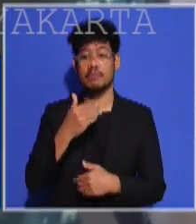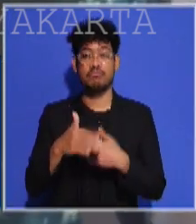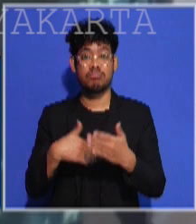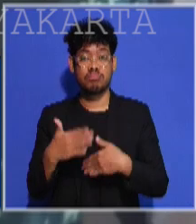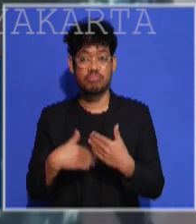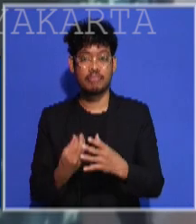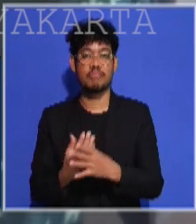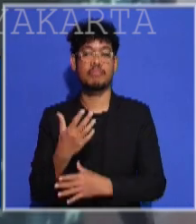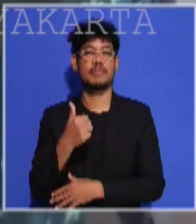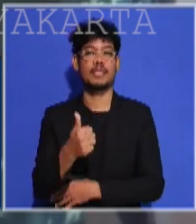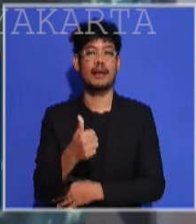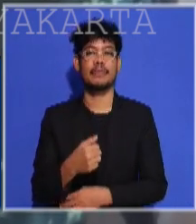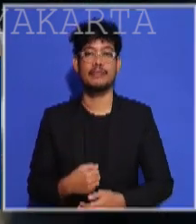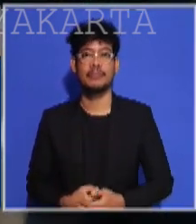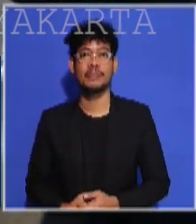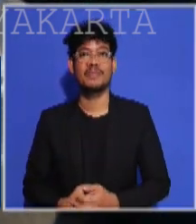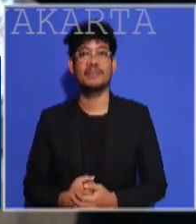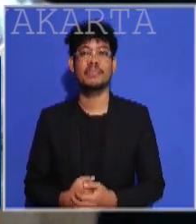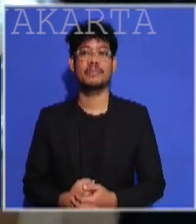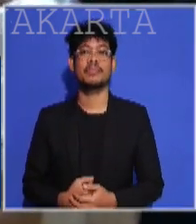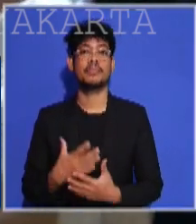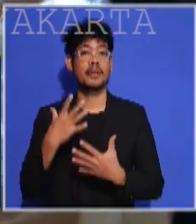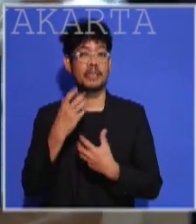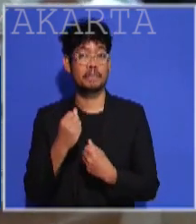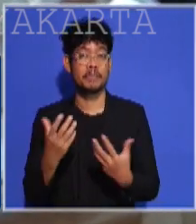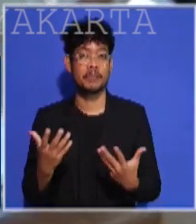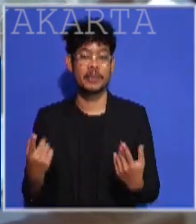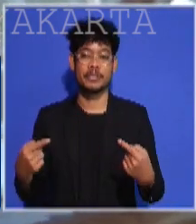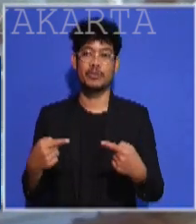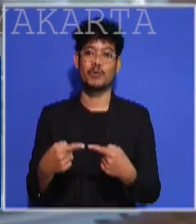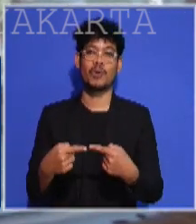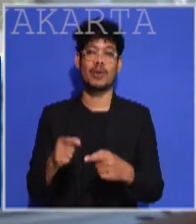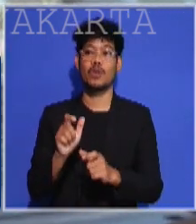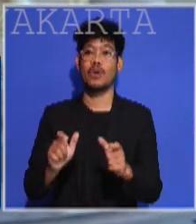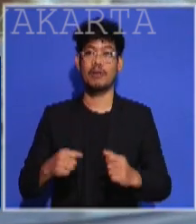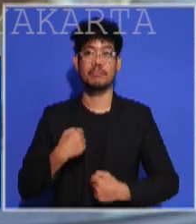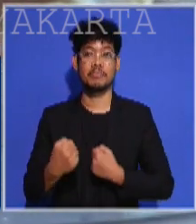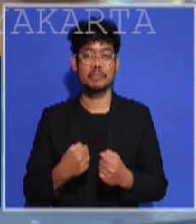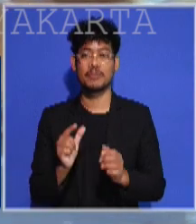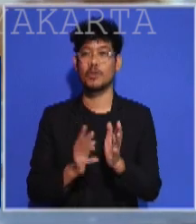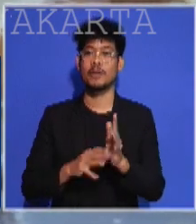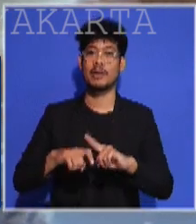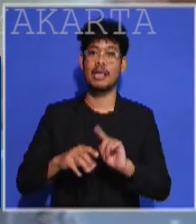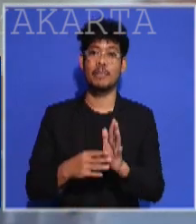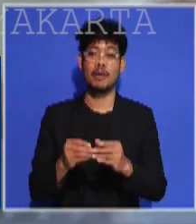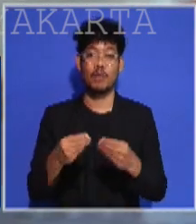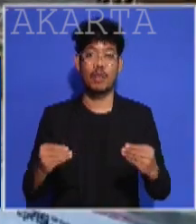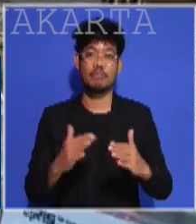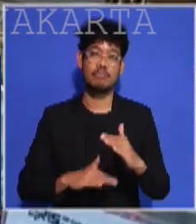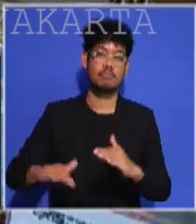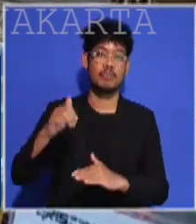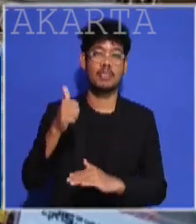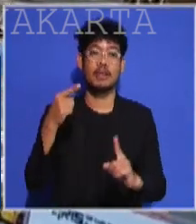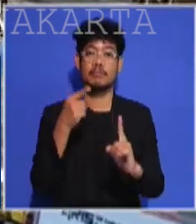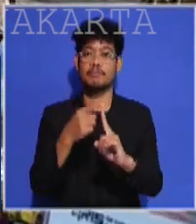Mas Wira DIY bertekad sebagai jembatan bagi para pelaku UMKM untuk bisa maju dan naik kelas tujuan tersebut bisa dicapai di